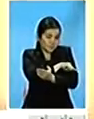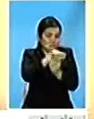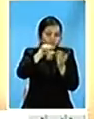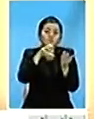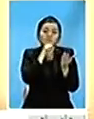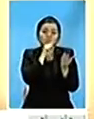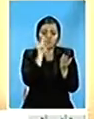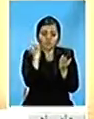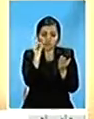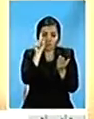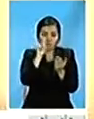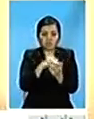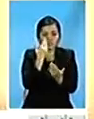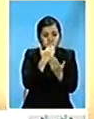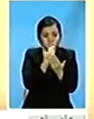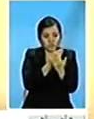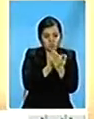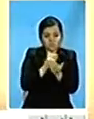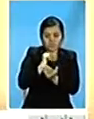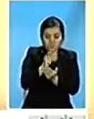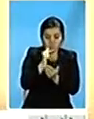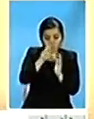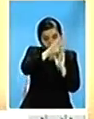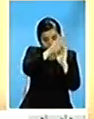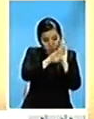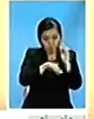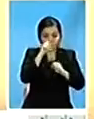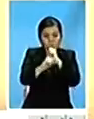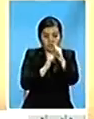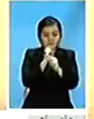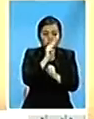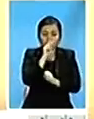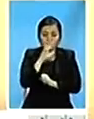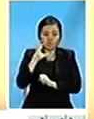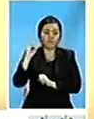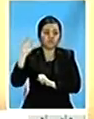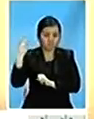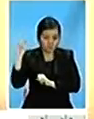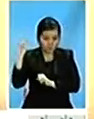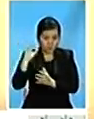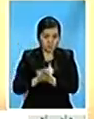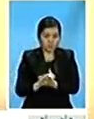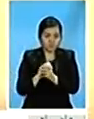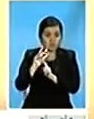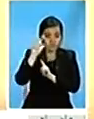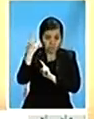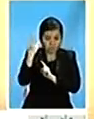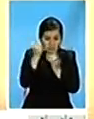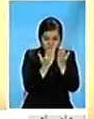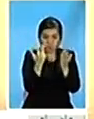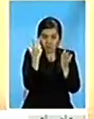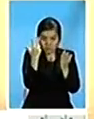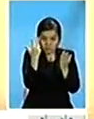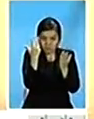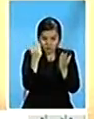ราชบัญญัติงบประมาณรายจ่ายประจำปีงบประมาณพ.ศ. 2556เอกสารเล่มที่3ปกสี